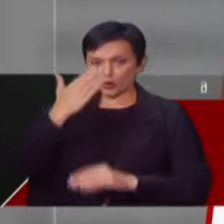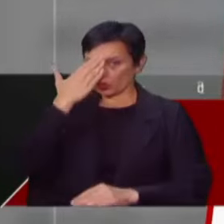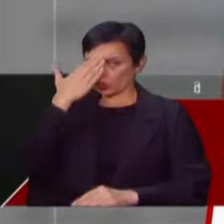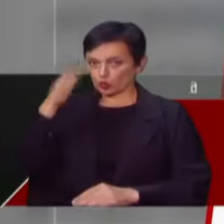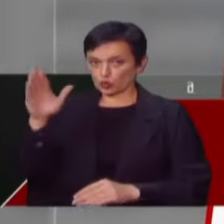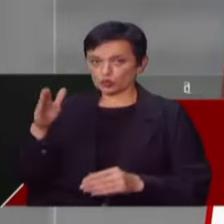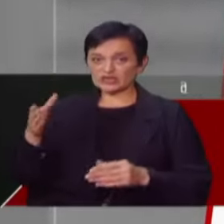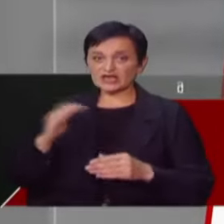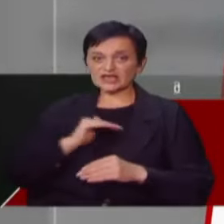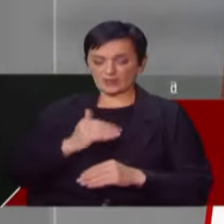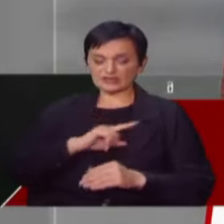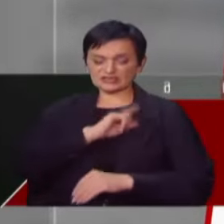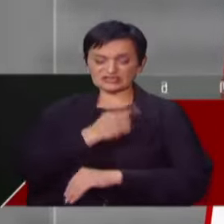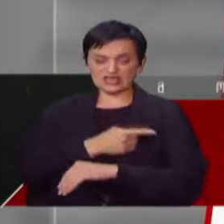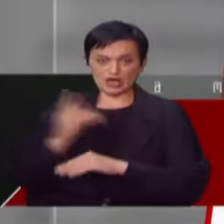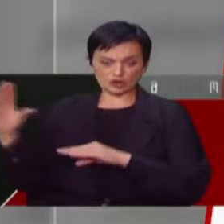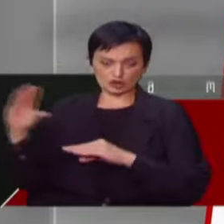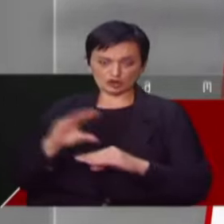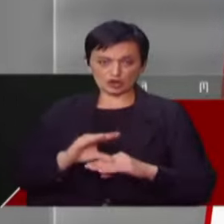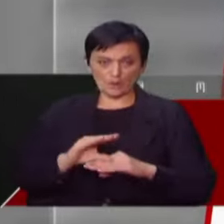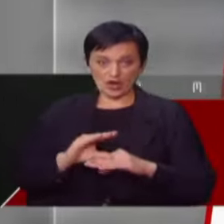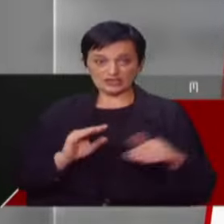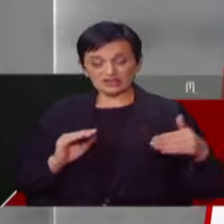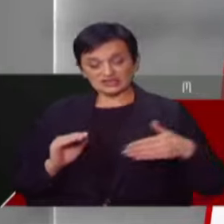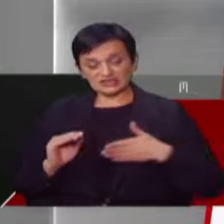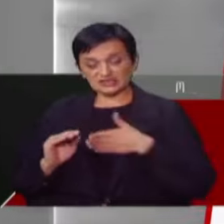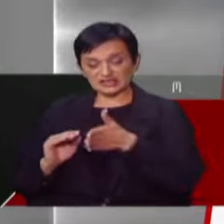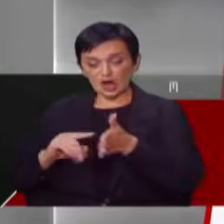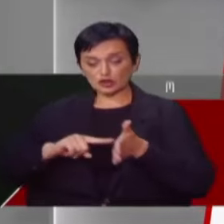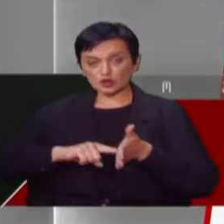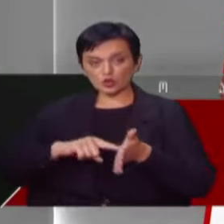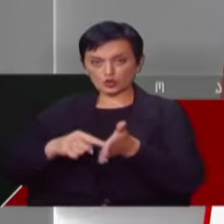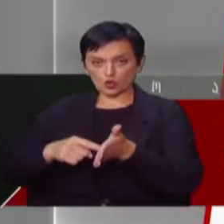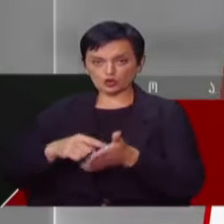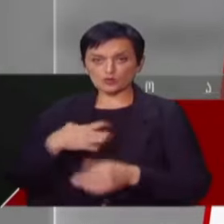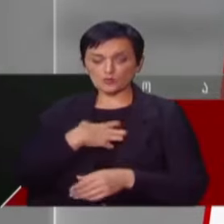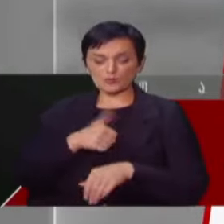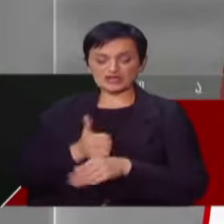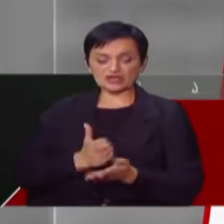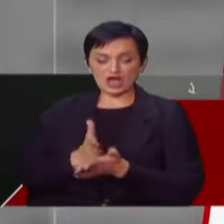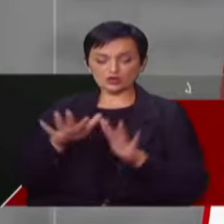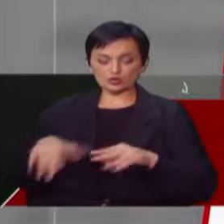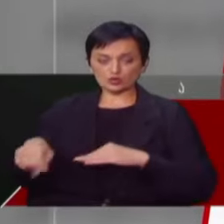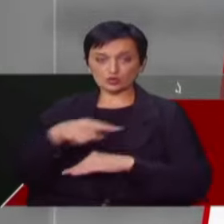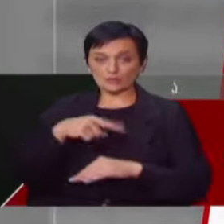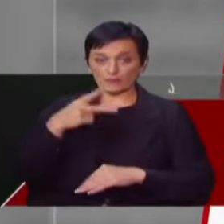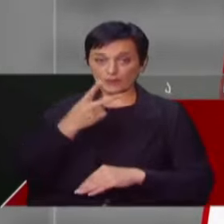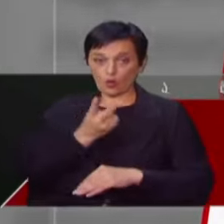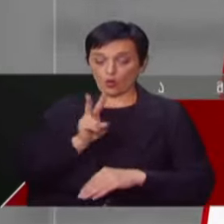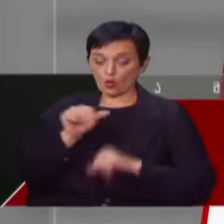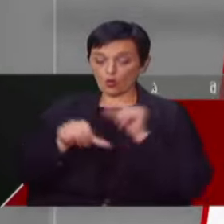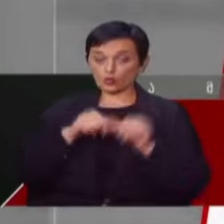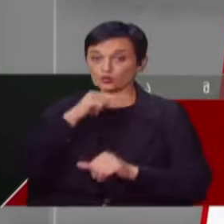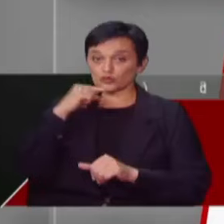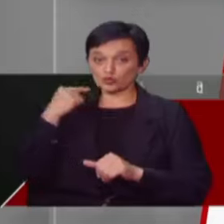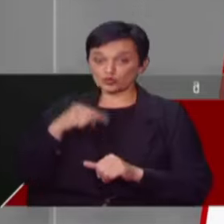უცხოური კაპიტალის ძლიერი შემოდინება. ტრანზიტი და ლოჯისტიკა პრიორიტეტული სექტორებია, რადგან 2022 წელს